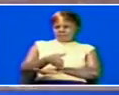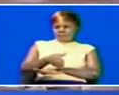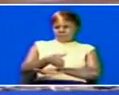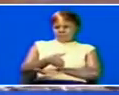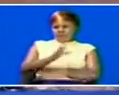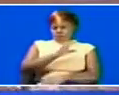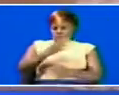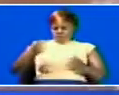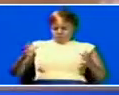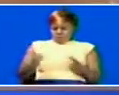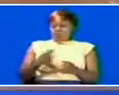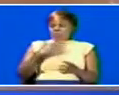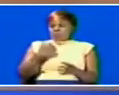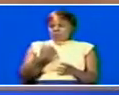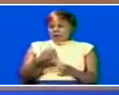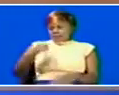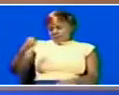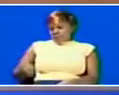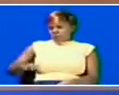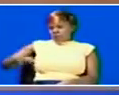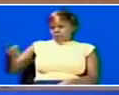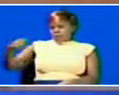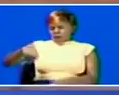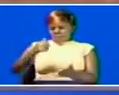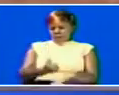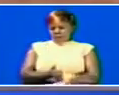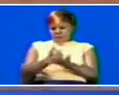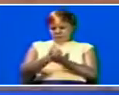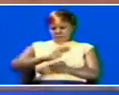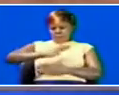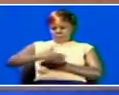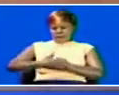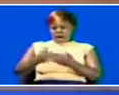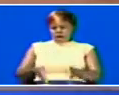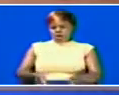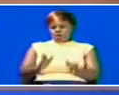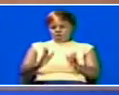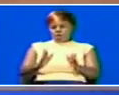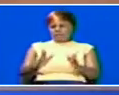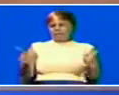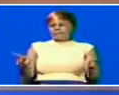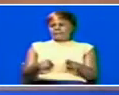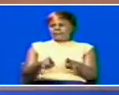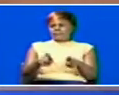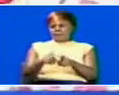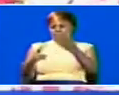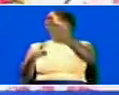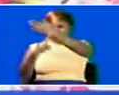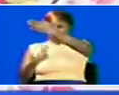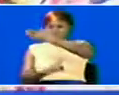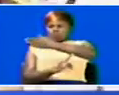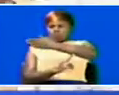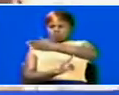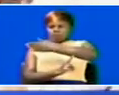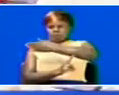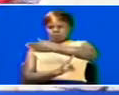Wakazi wanaitaka serikali ya kaunti ya Kajiado kuingilia kati na kukarabati barabara zilizoharibika na vile vile madaraja.